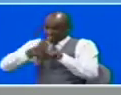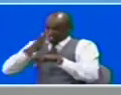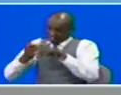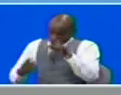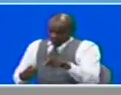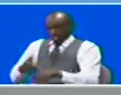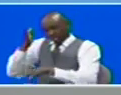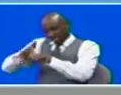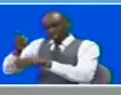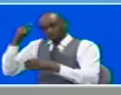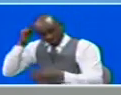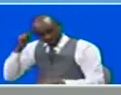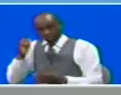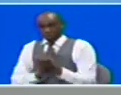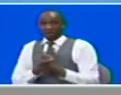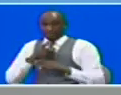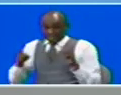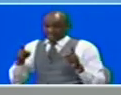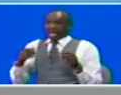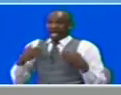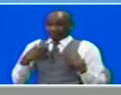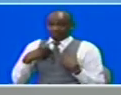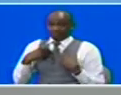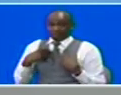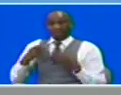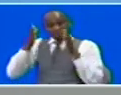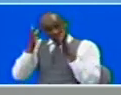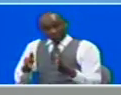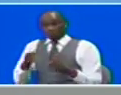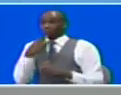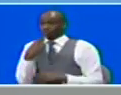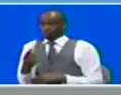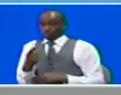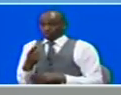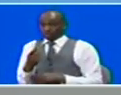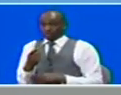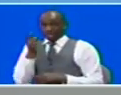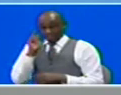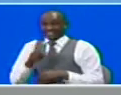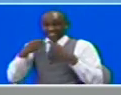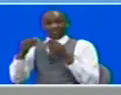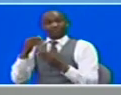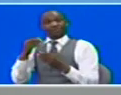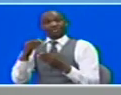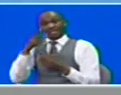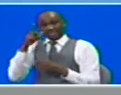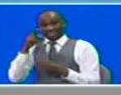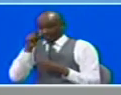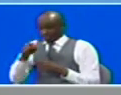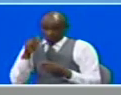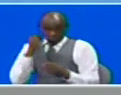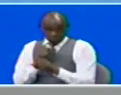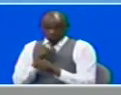na hii si gushi, ilhali hautapata ya kwamba mtu yoyote ameambiwa lazima apeleke makaratasi yake NEC ili NEC